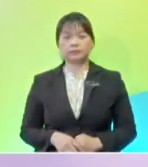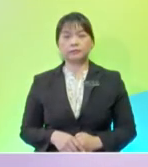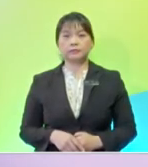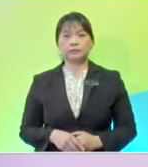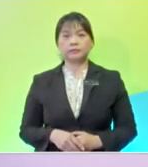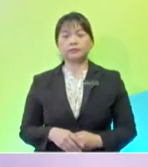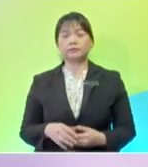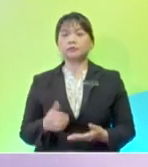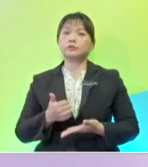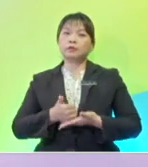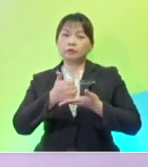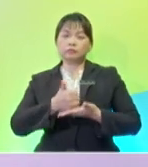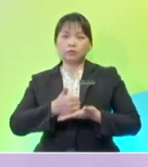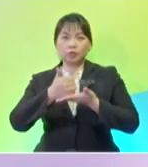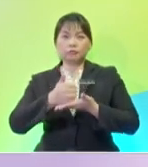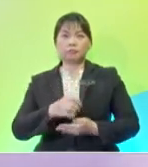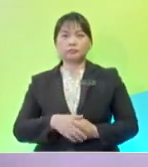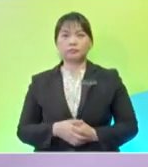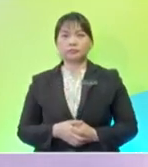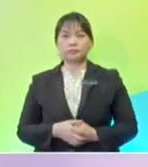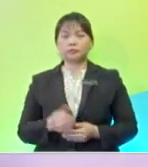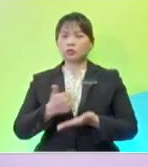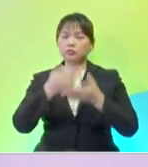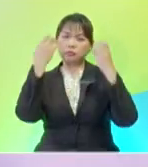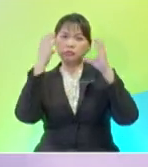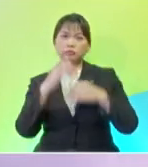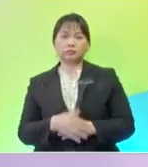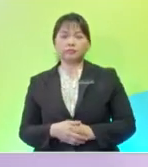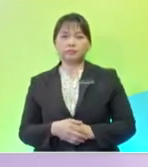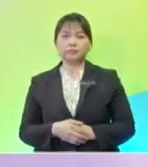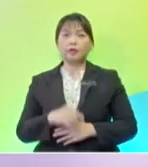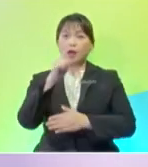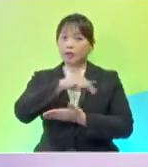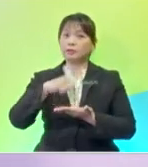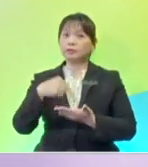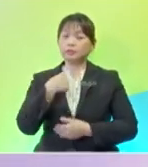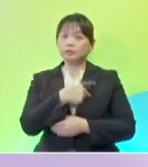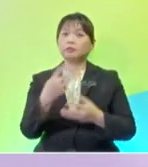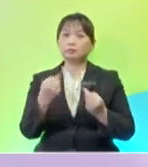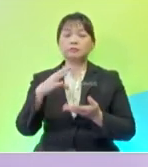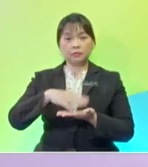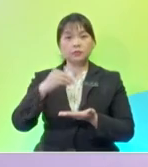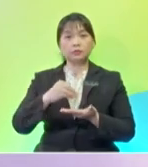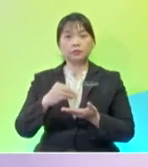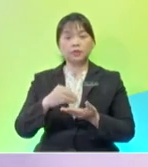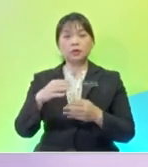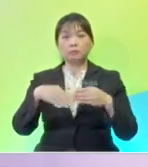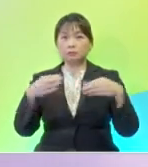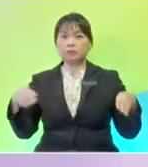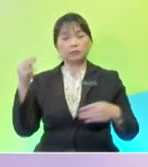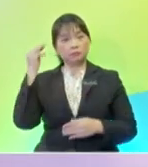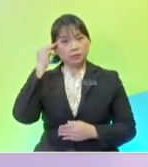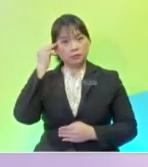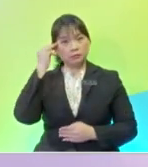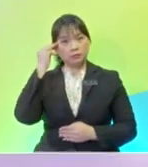Tolong tolong tolong hari ini kita nak belajar mata pelajaran bahasa Melayu yang mana hari ini kita